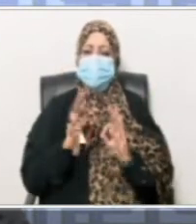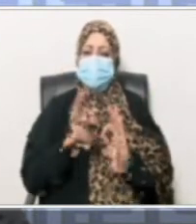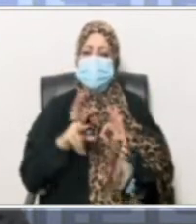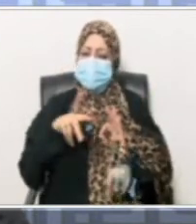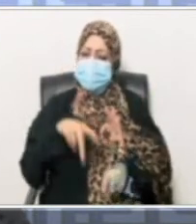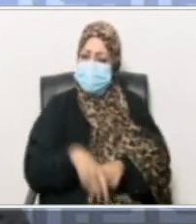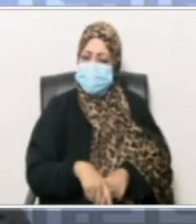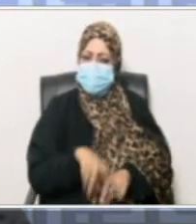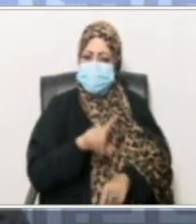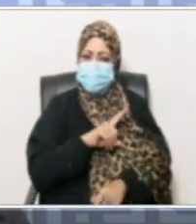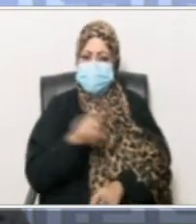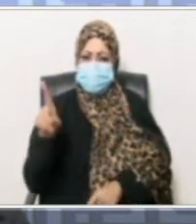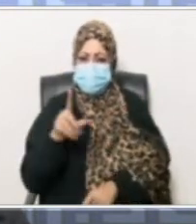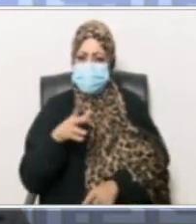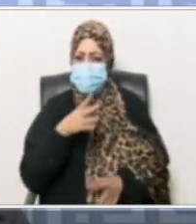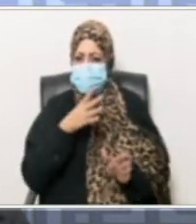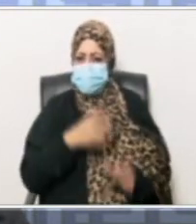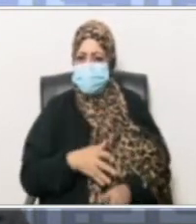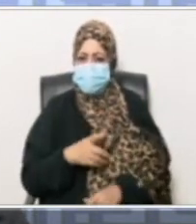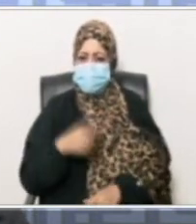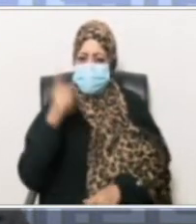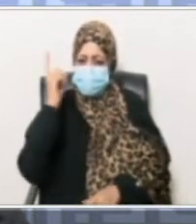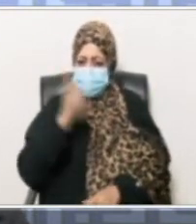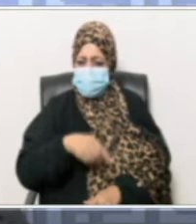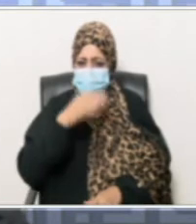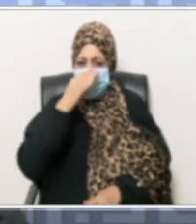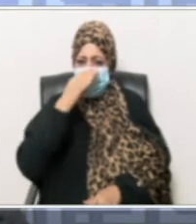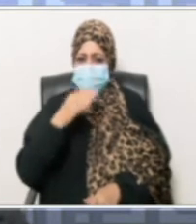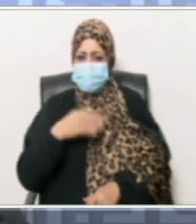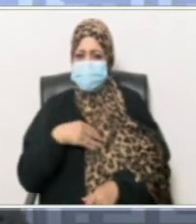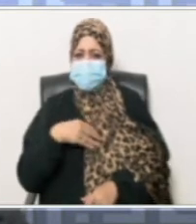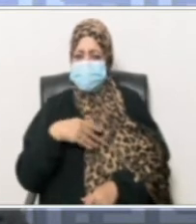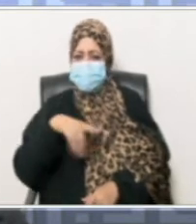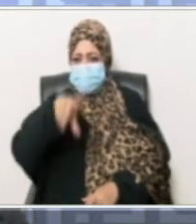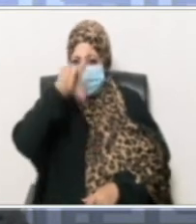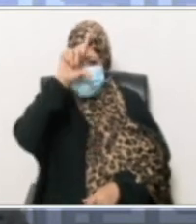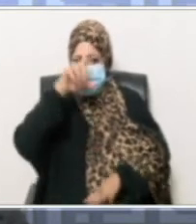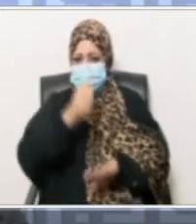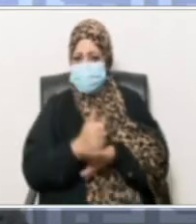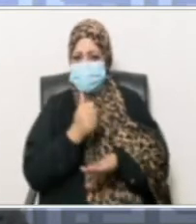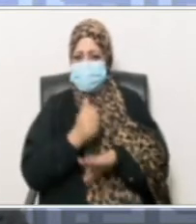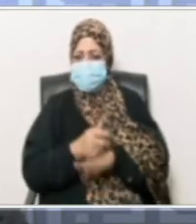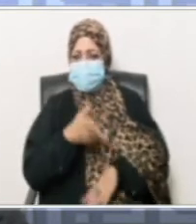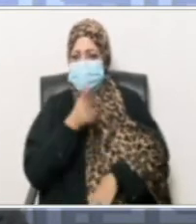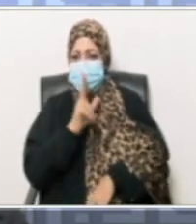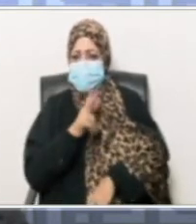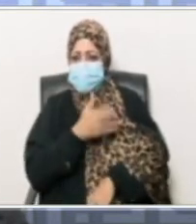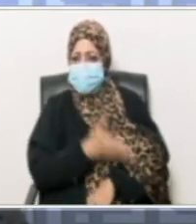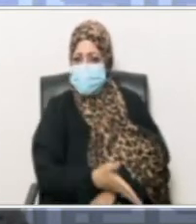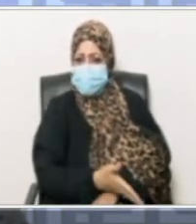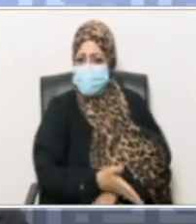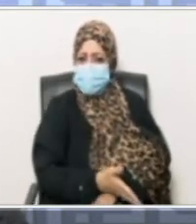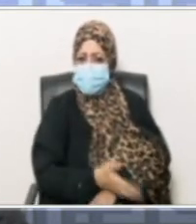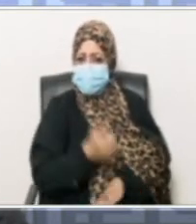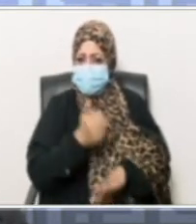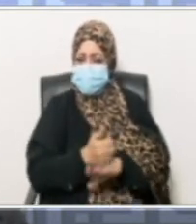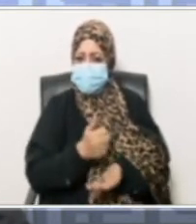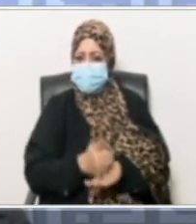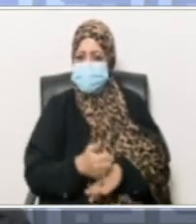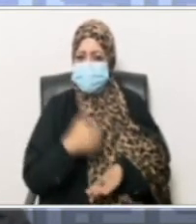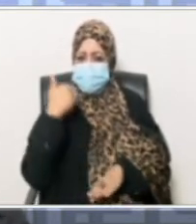ولي أمر يشرب الخمر ويزني ويظلم الناس ويأخذ